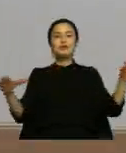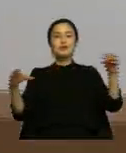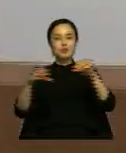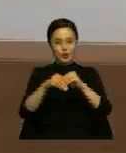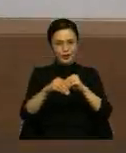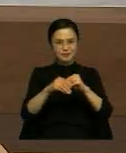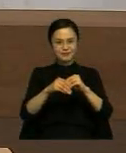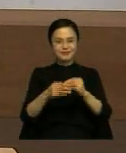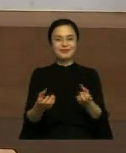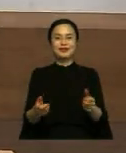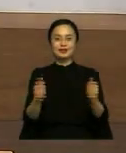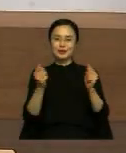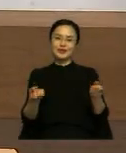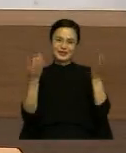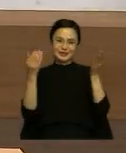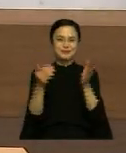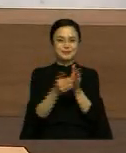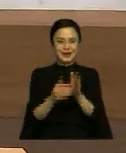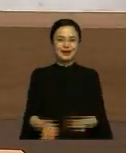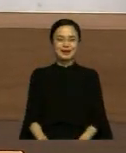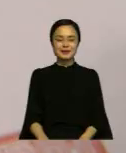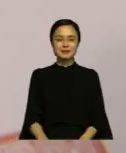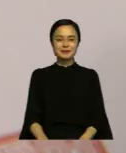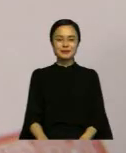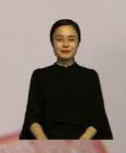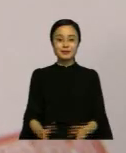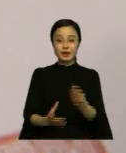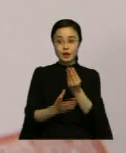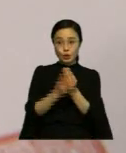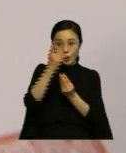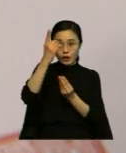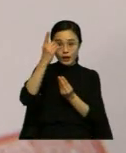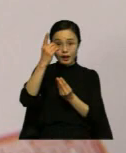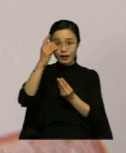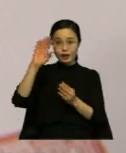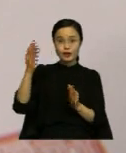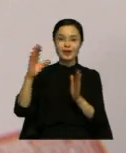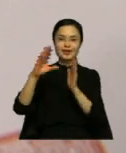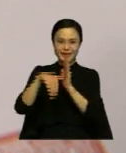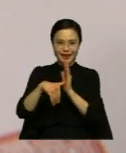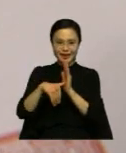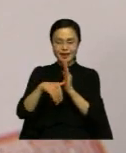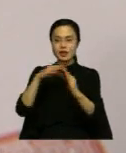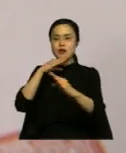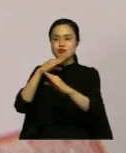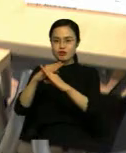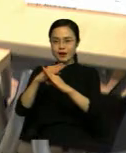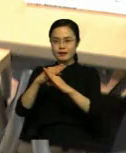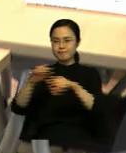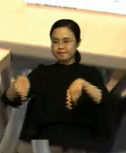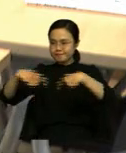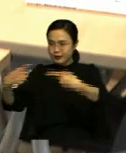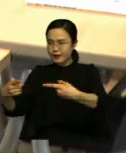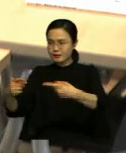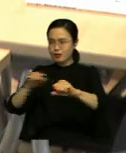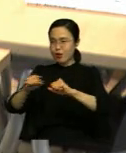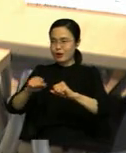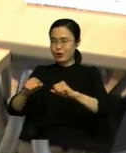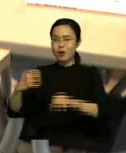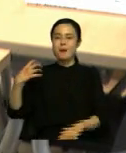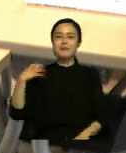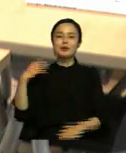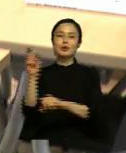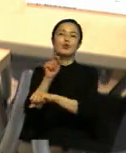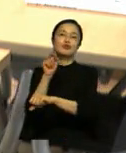가담했습니다. 통일이 되면 우리 정부의 방침에 따라 북측에 우선 투입될 행정 자원입니다. 거기서 모란봉,